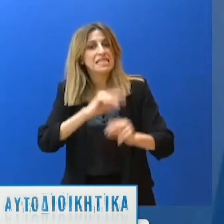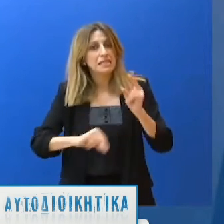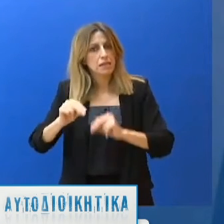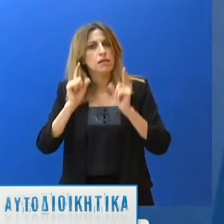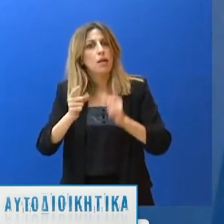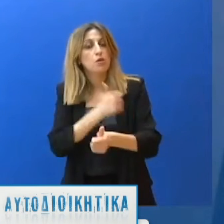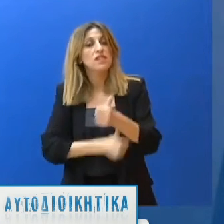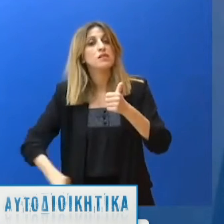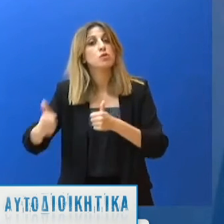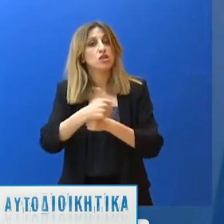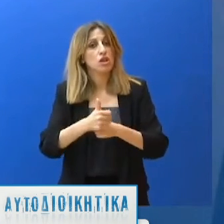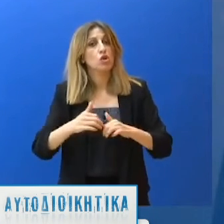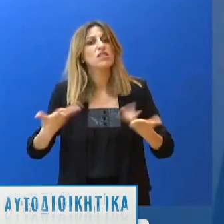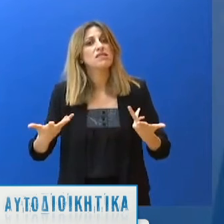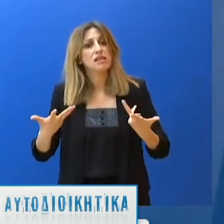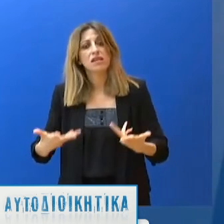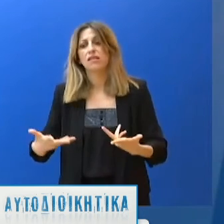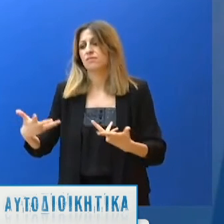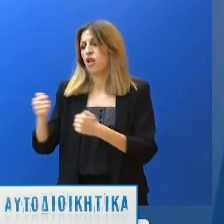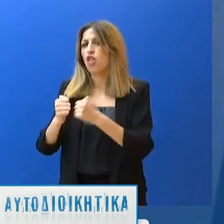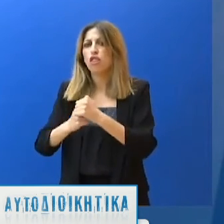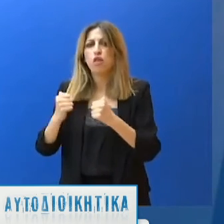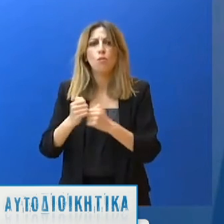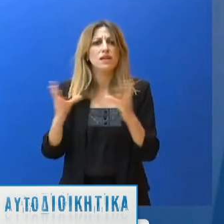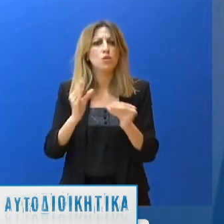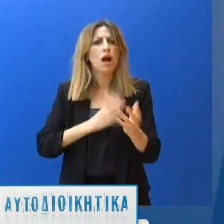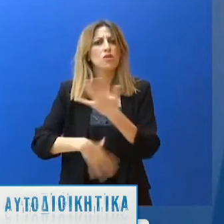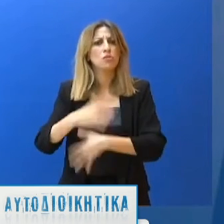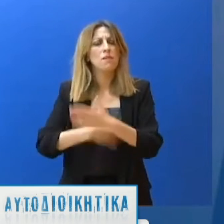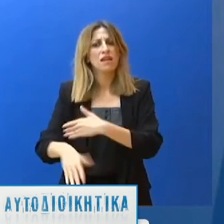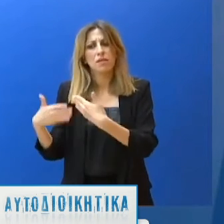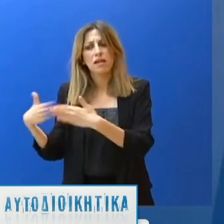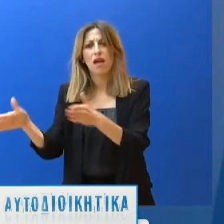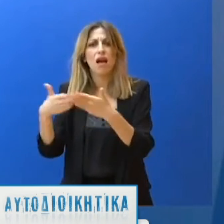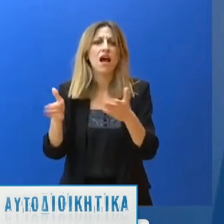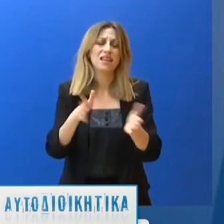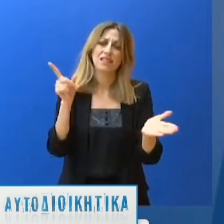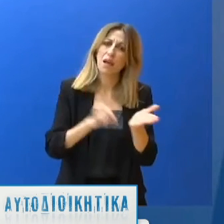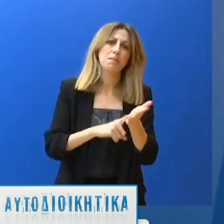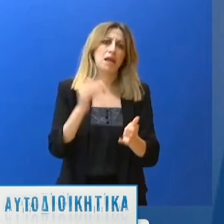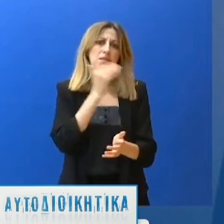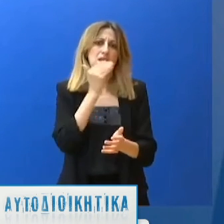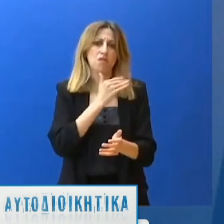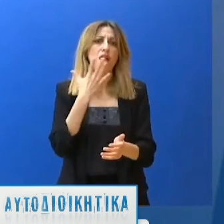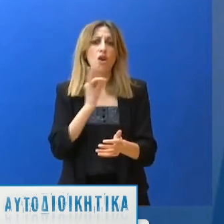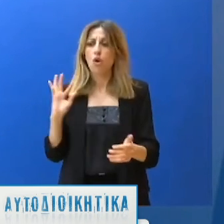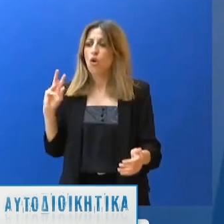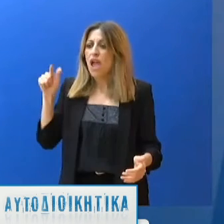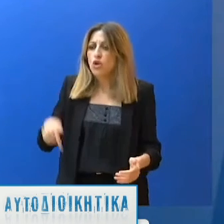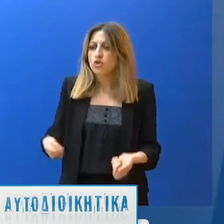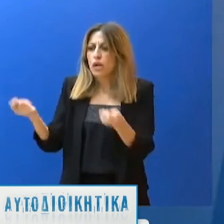για ΑΜΕΑ, δεδομένου ότι η αποστέρησή τους, έστω και για σύντομο χρονικό διάστημα, από υπηρεσίες